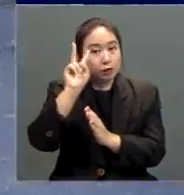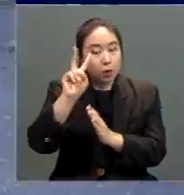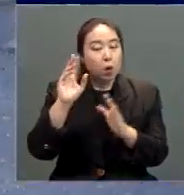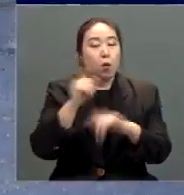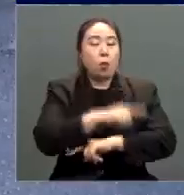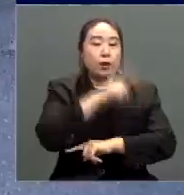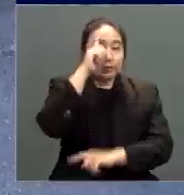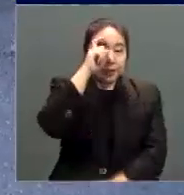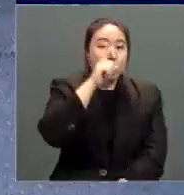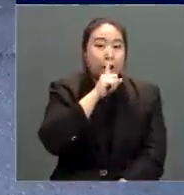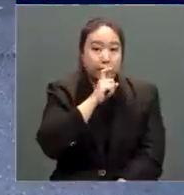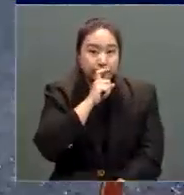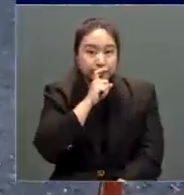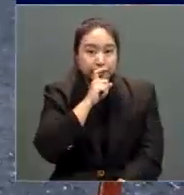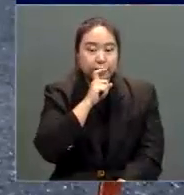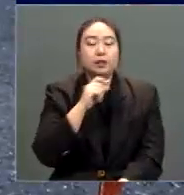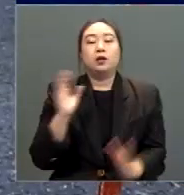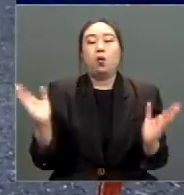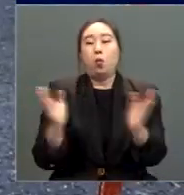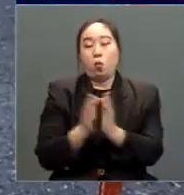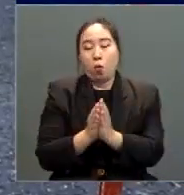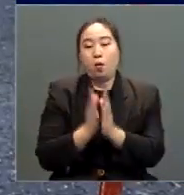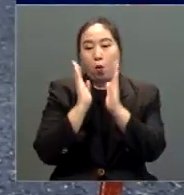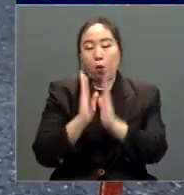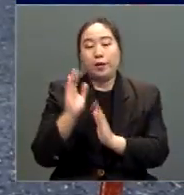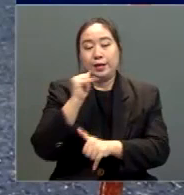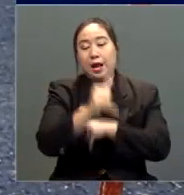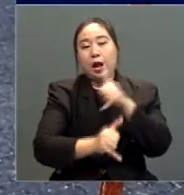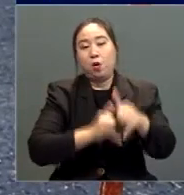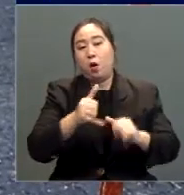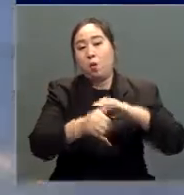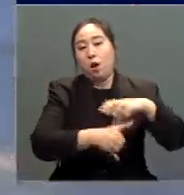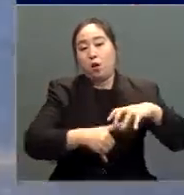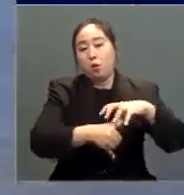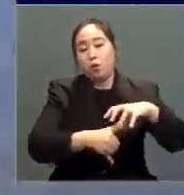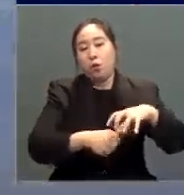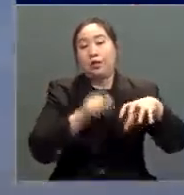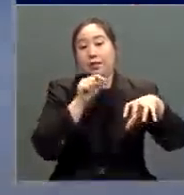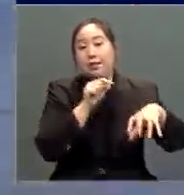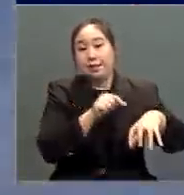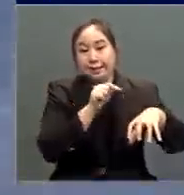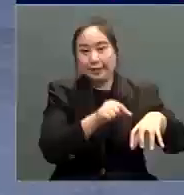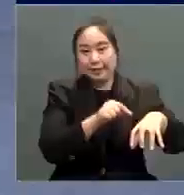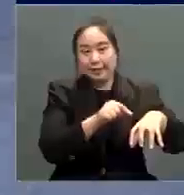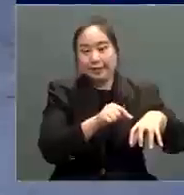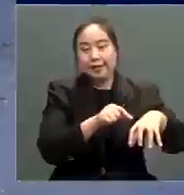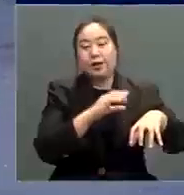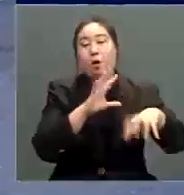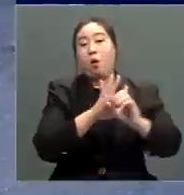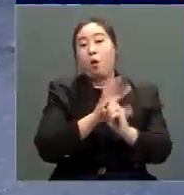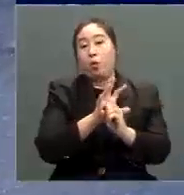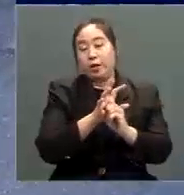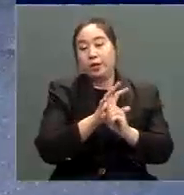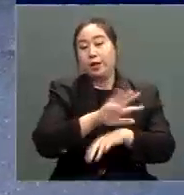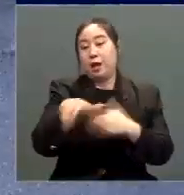ช่วงของวันเสาร์และวันอาทิตย์มีผู้ที่เข้าสังเกตอาการที่ศูนย์สังเกตอาการโรคสำคัญโควิด-19รวม